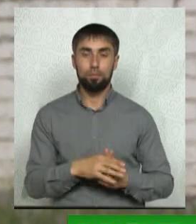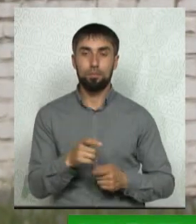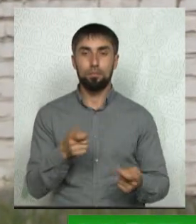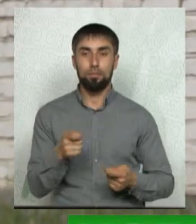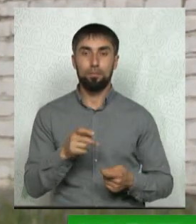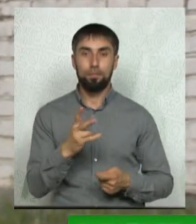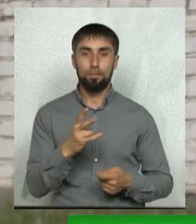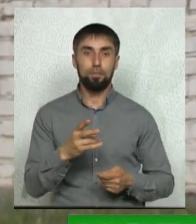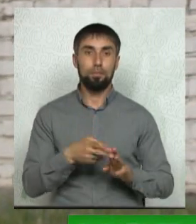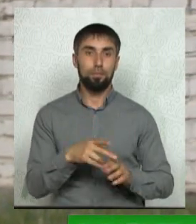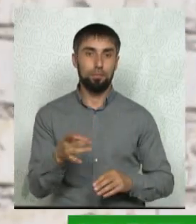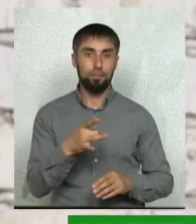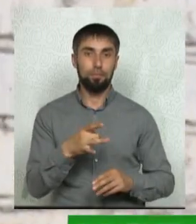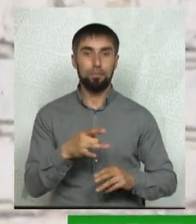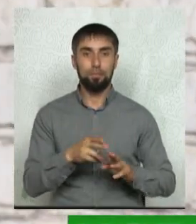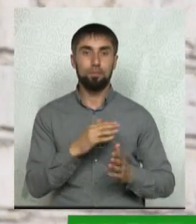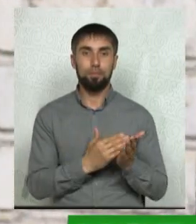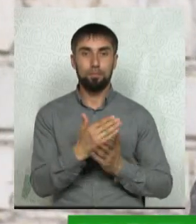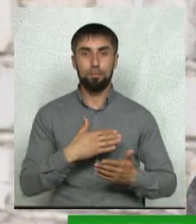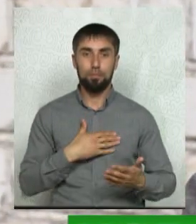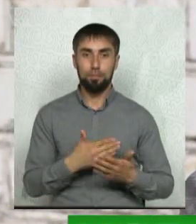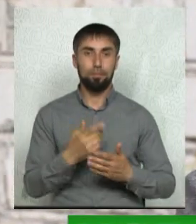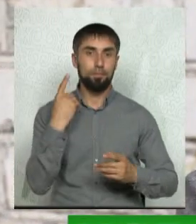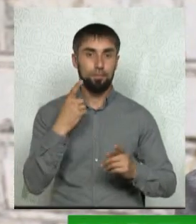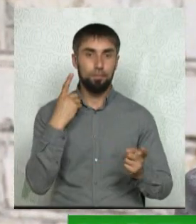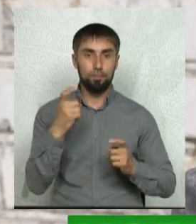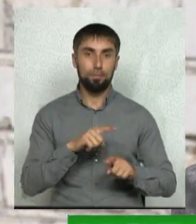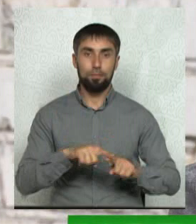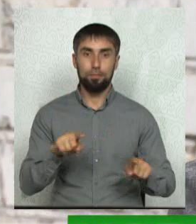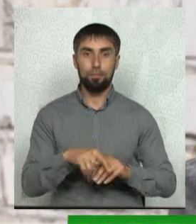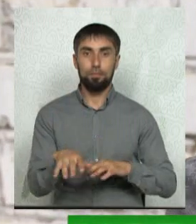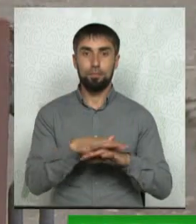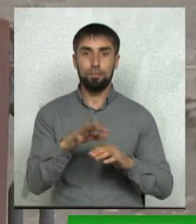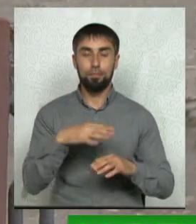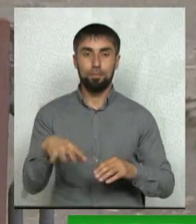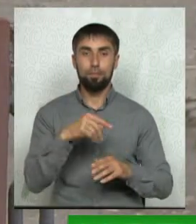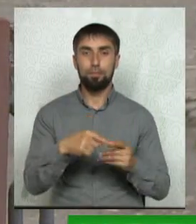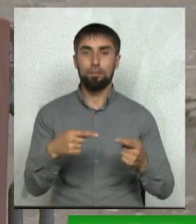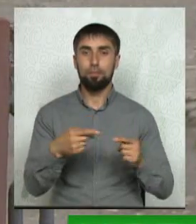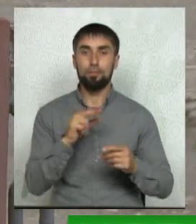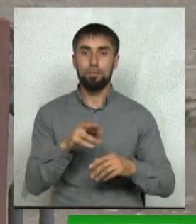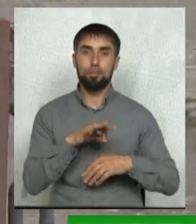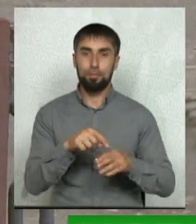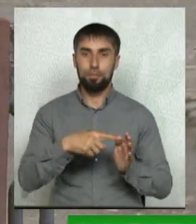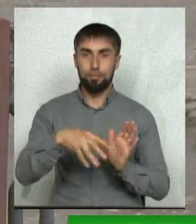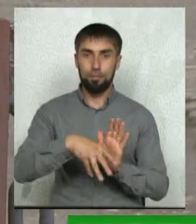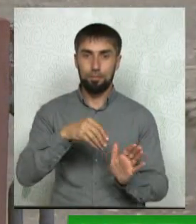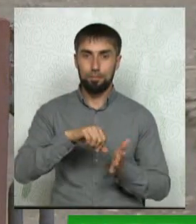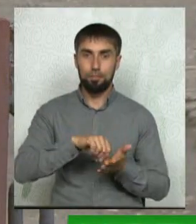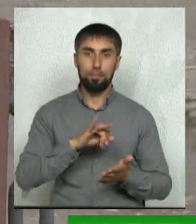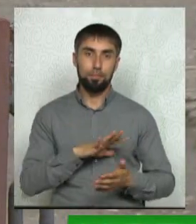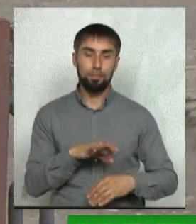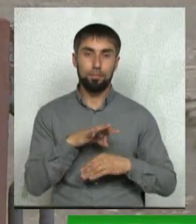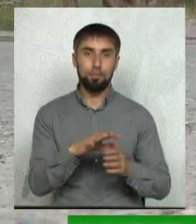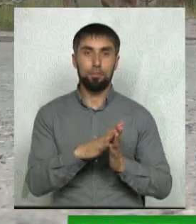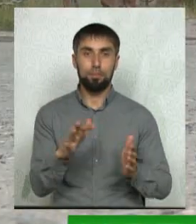Администрация Назрановского района проявила высокую активность в информировании населения о всех тонкостях проведения голосования. Был проведен